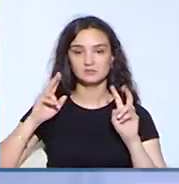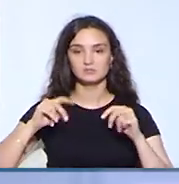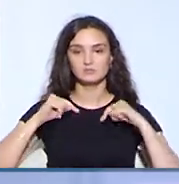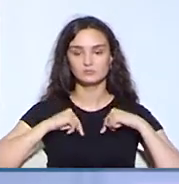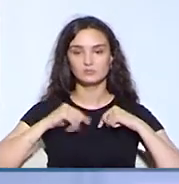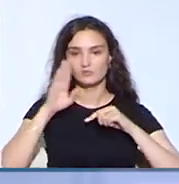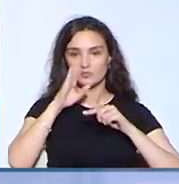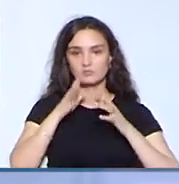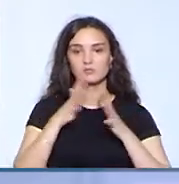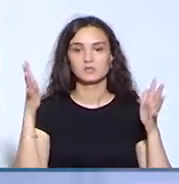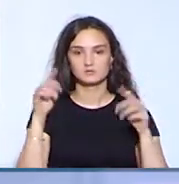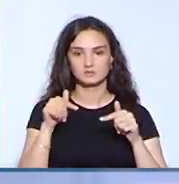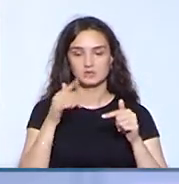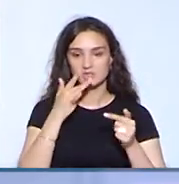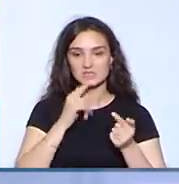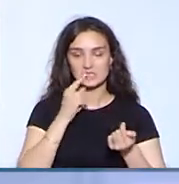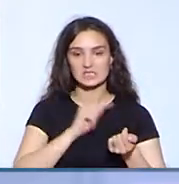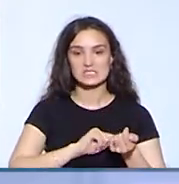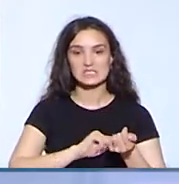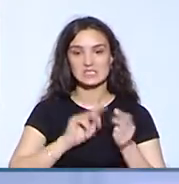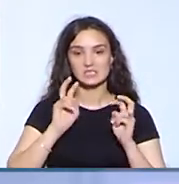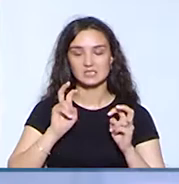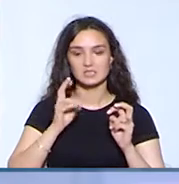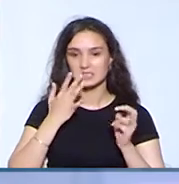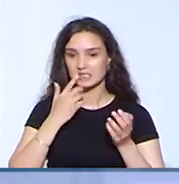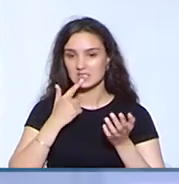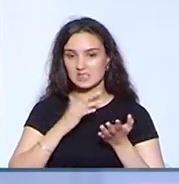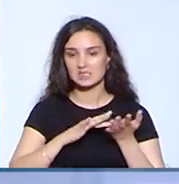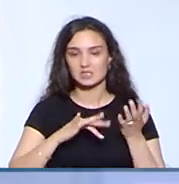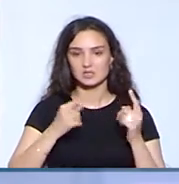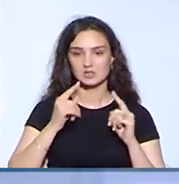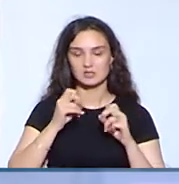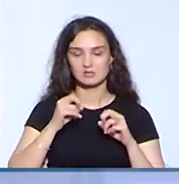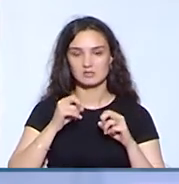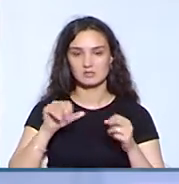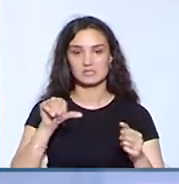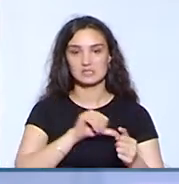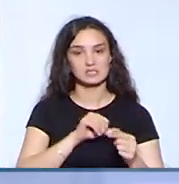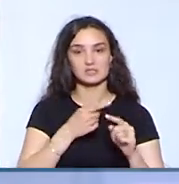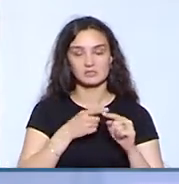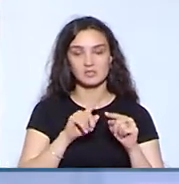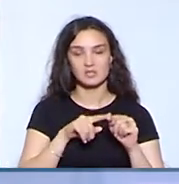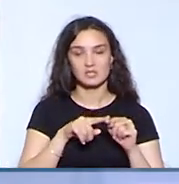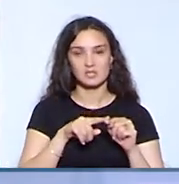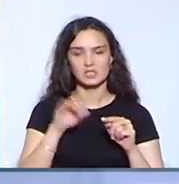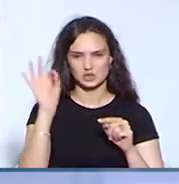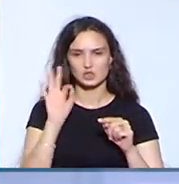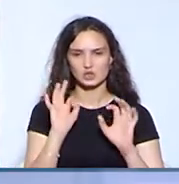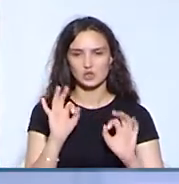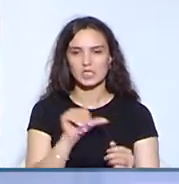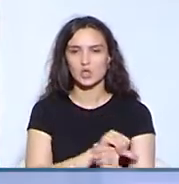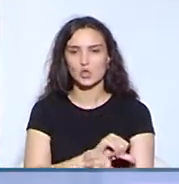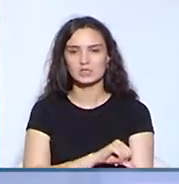უფრო დიდია ვიდრე სისხლის მოცულობის ინტრავენურად შეყვანის შემთხვევაში და ხშირად აი სწორედ